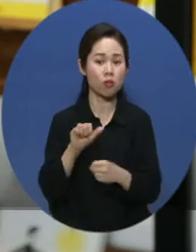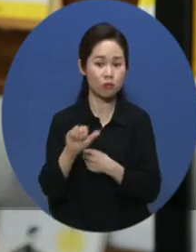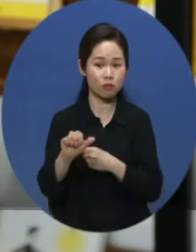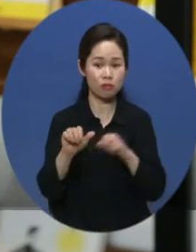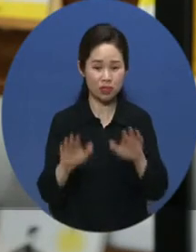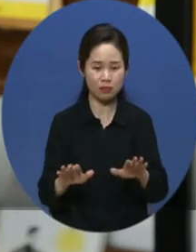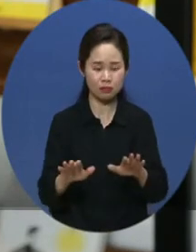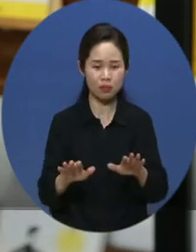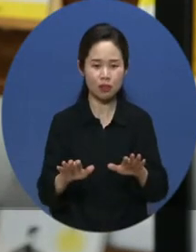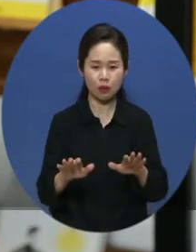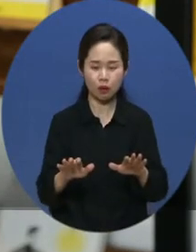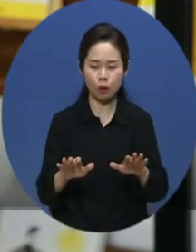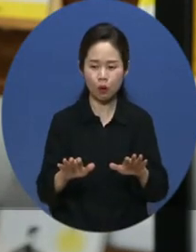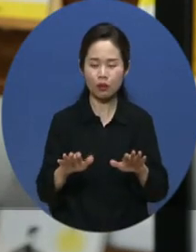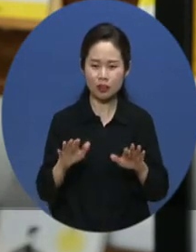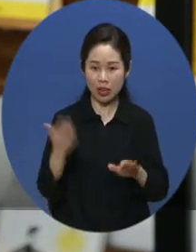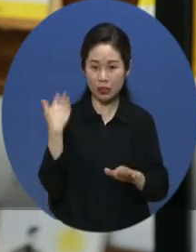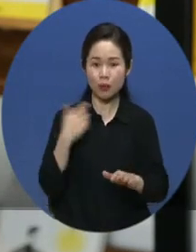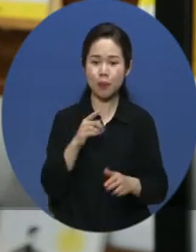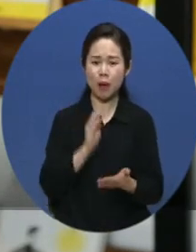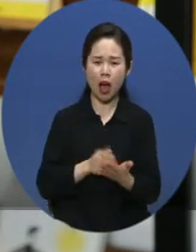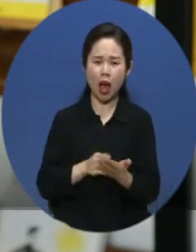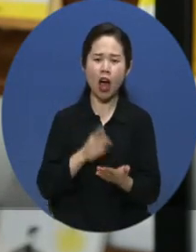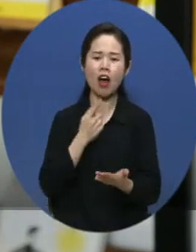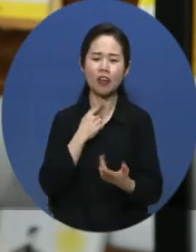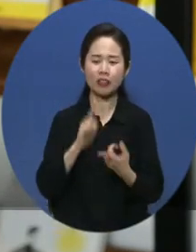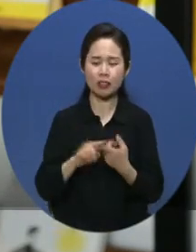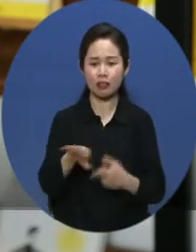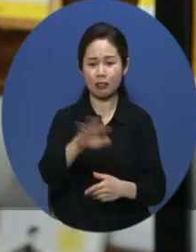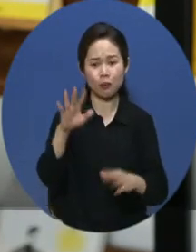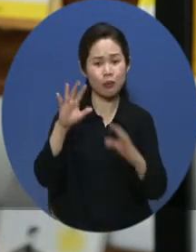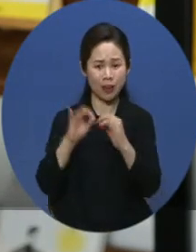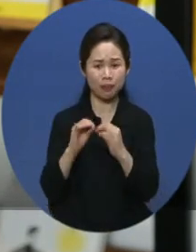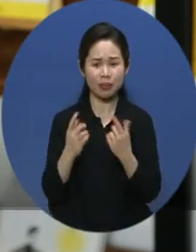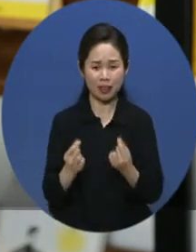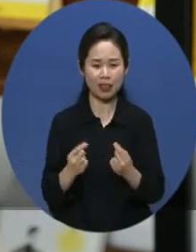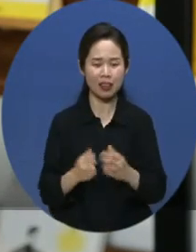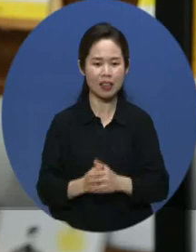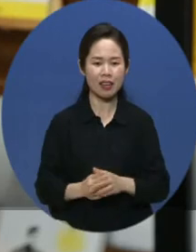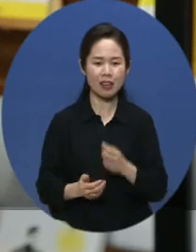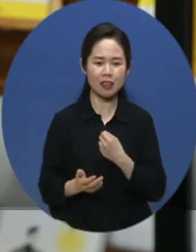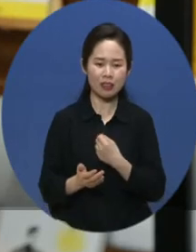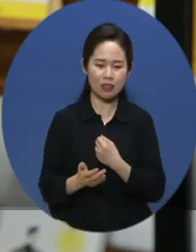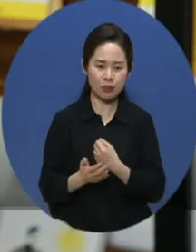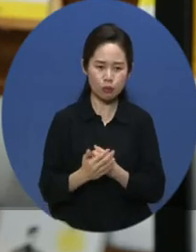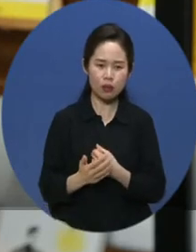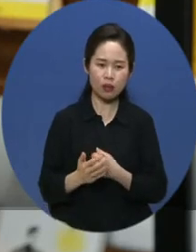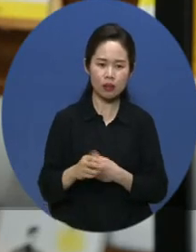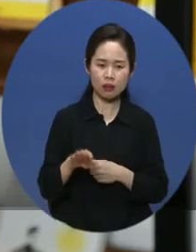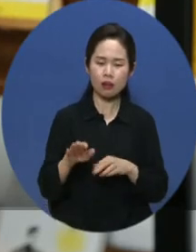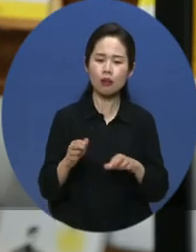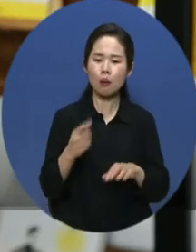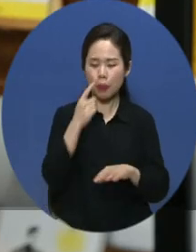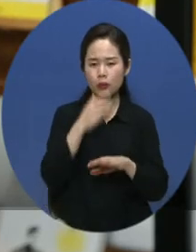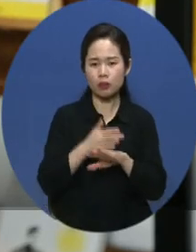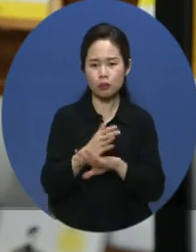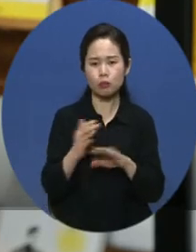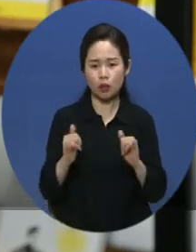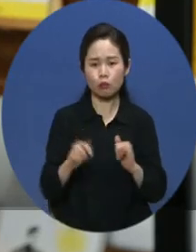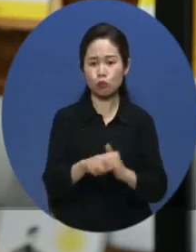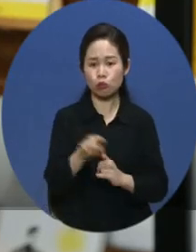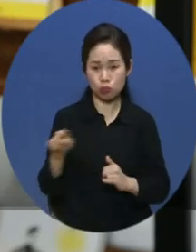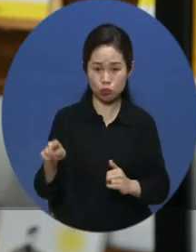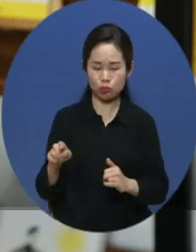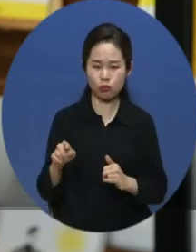그 부분에 대해서 공감을 해주신 것 같아요. 그래서 여전히 느린 학습자들이 충분히 가능하다라고 보고